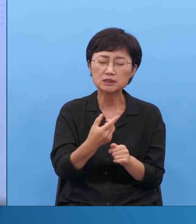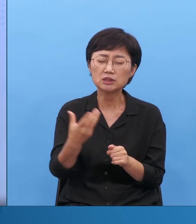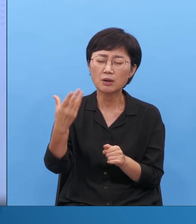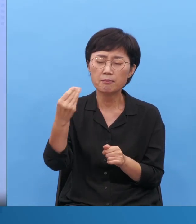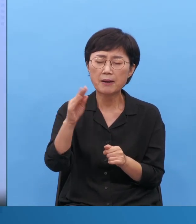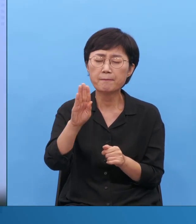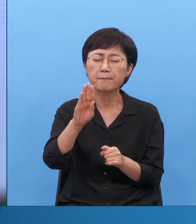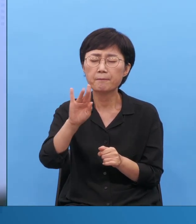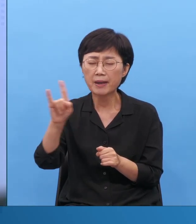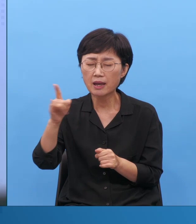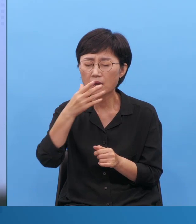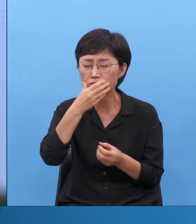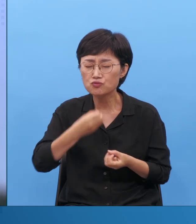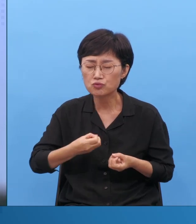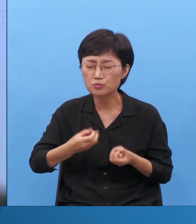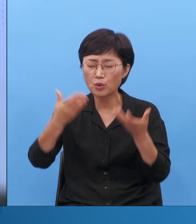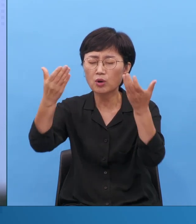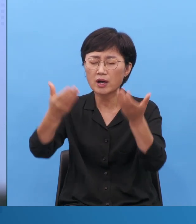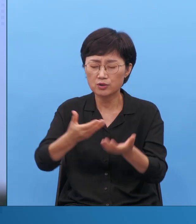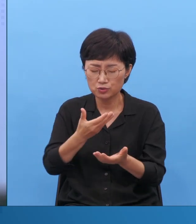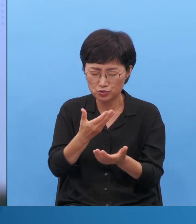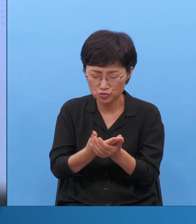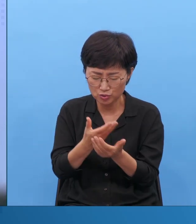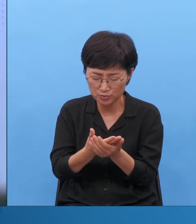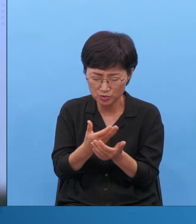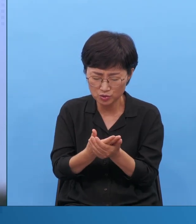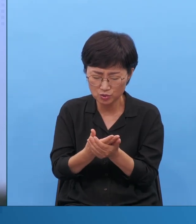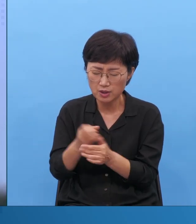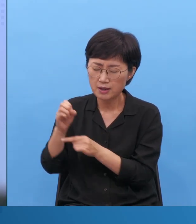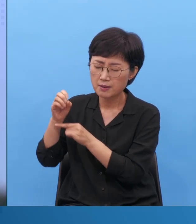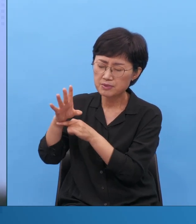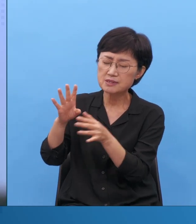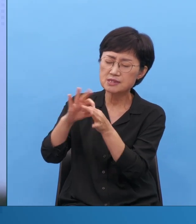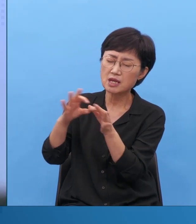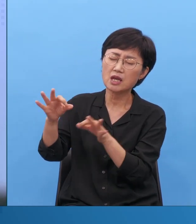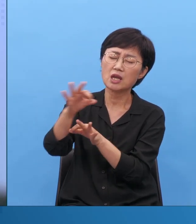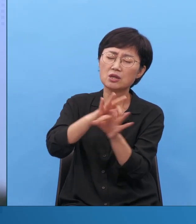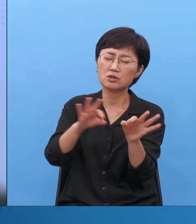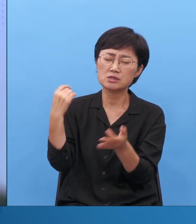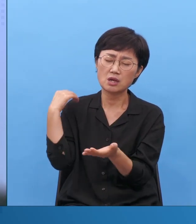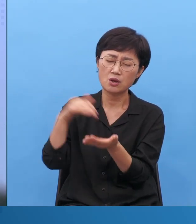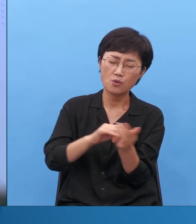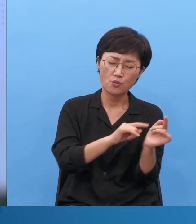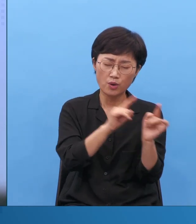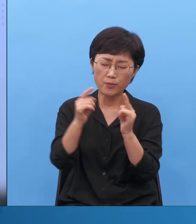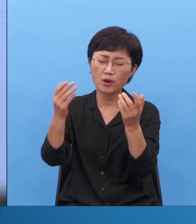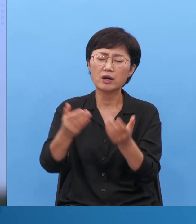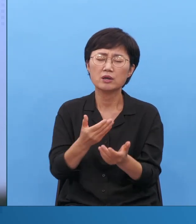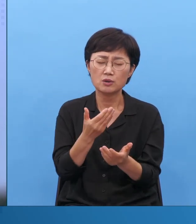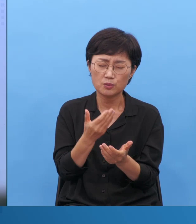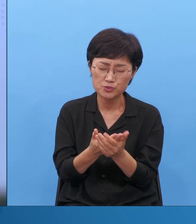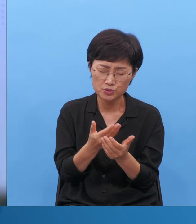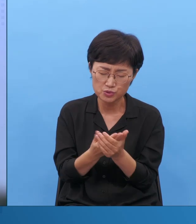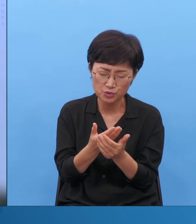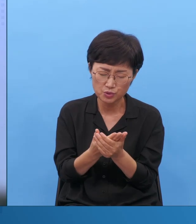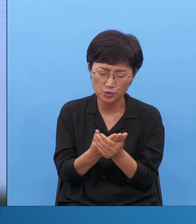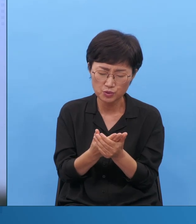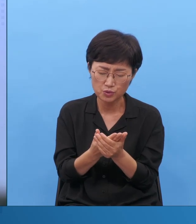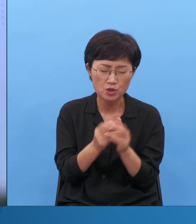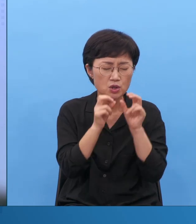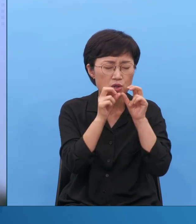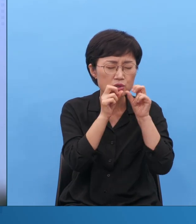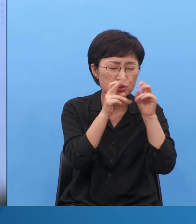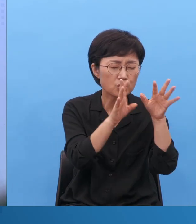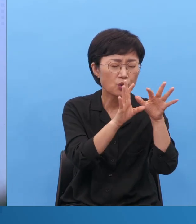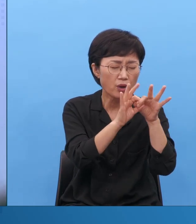축복해 주옵소서. And may you bless us 10 million fold. 빛의 경제를 회복시켜 주옵소서. Restore the economy of light. 선교